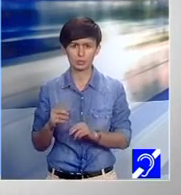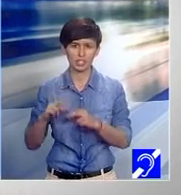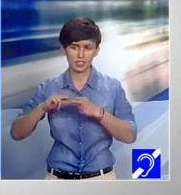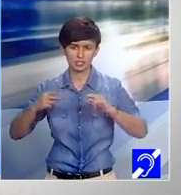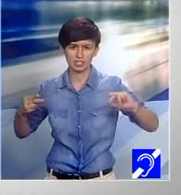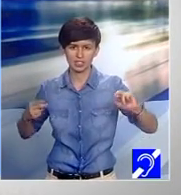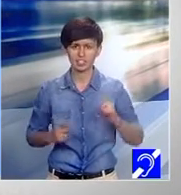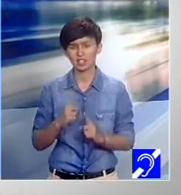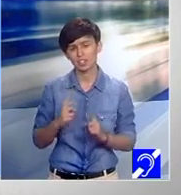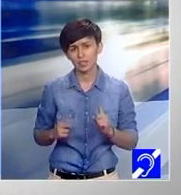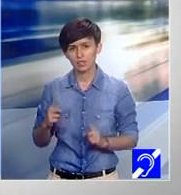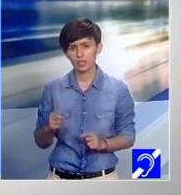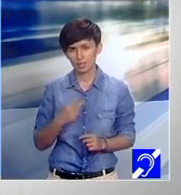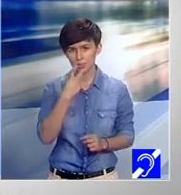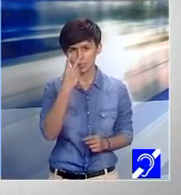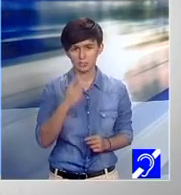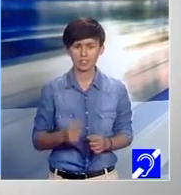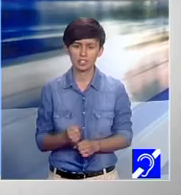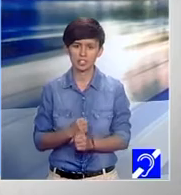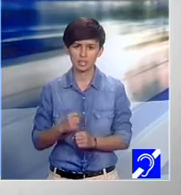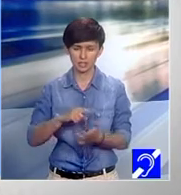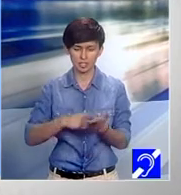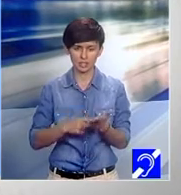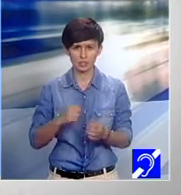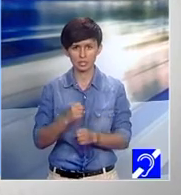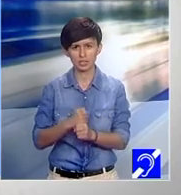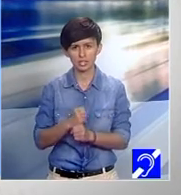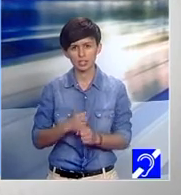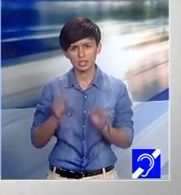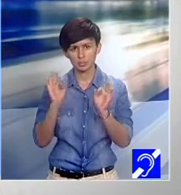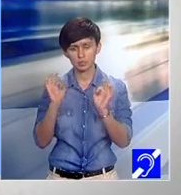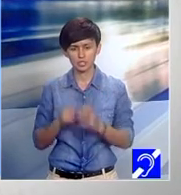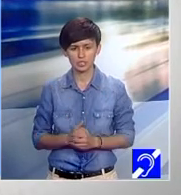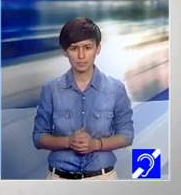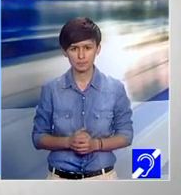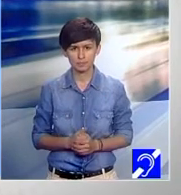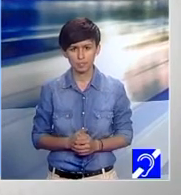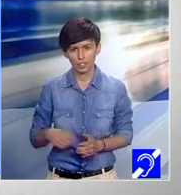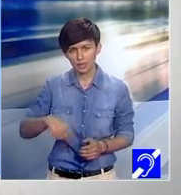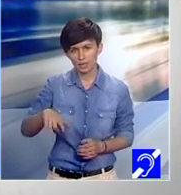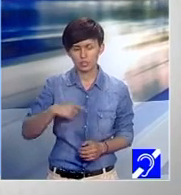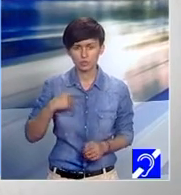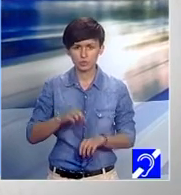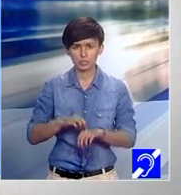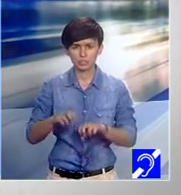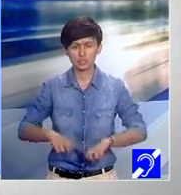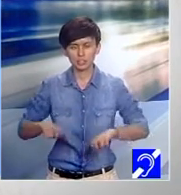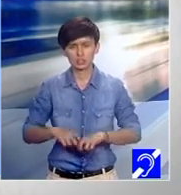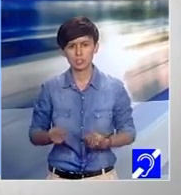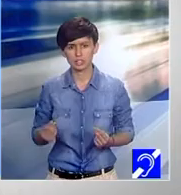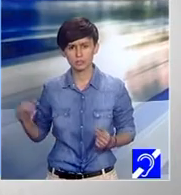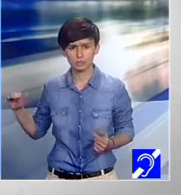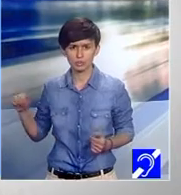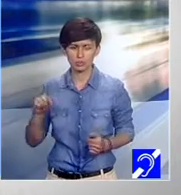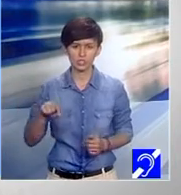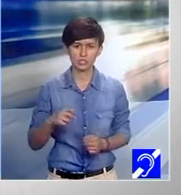se spune în literatura de specialitate, despre fenilcetonurie. Din păcate, la noi în țară sunt încă diagnosticați mulți copii care au această tulburare.